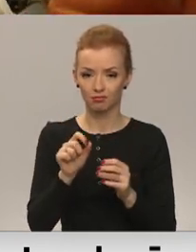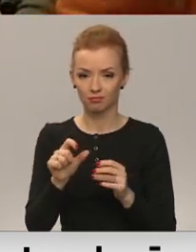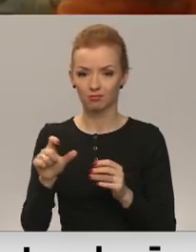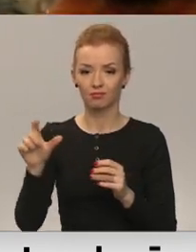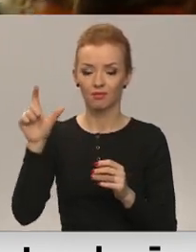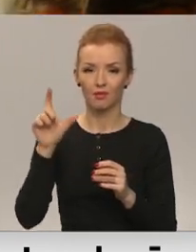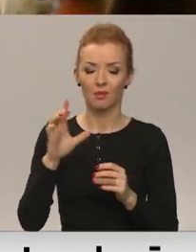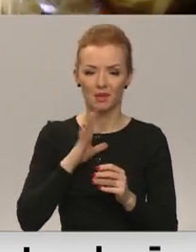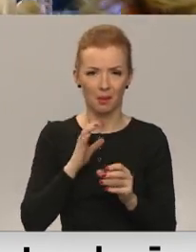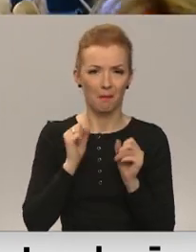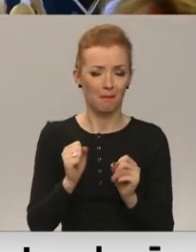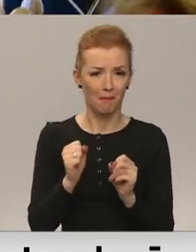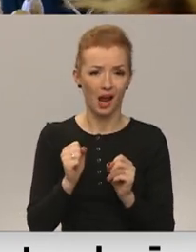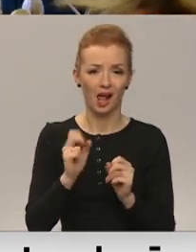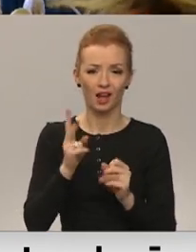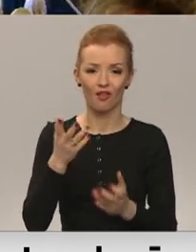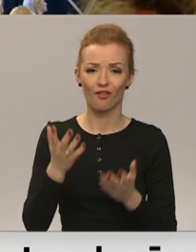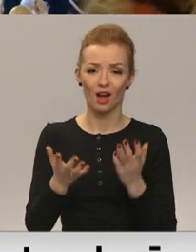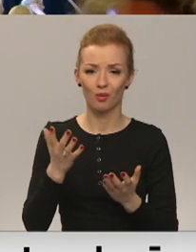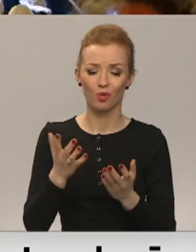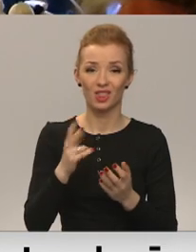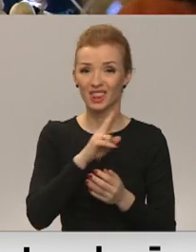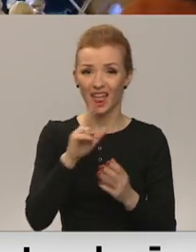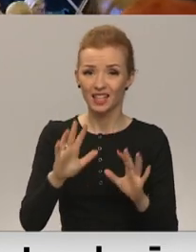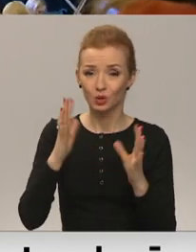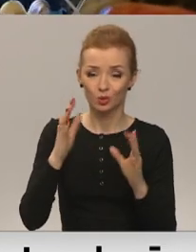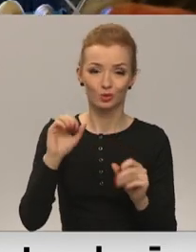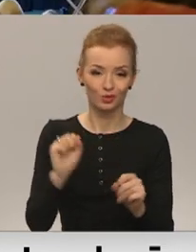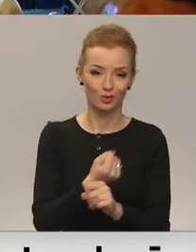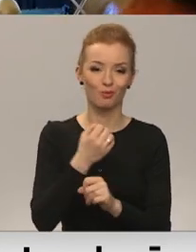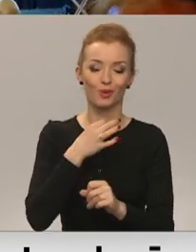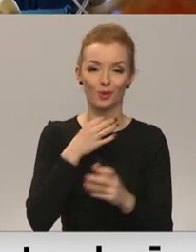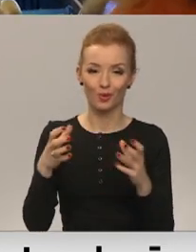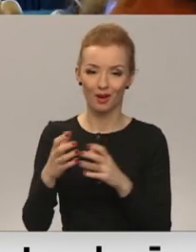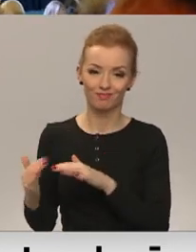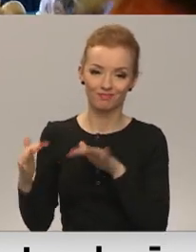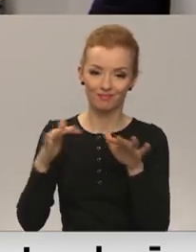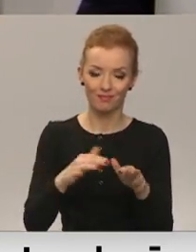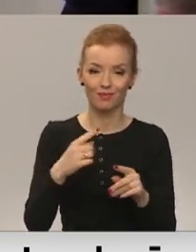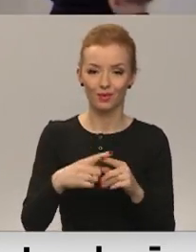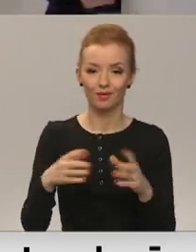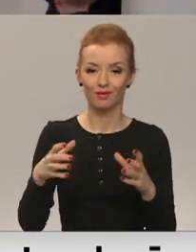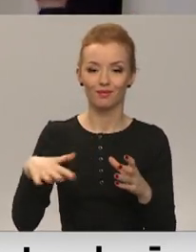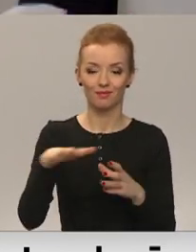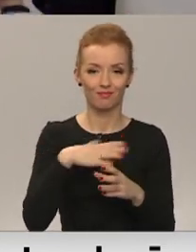palielināšanās bija bail, ka varbūt viss nesanāks, bet tomēr kors sanāca un sastāvs bija.